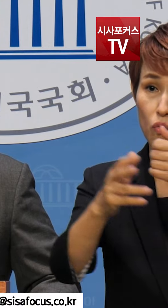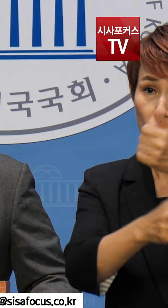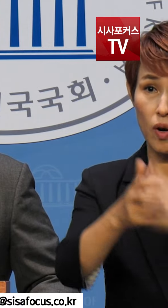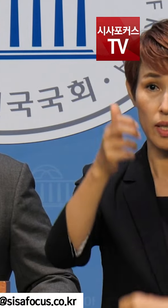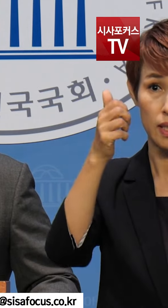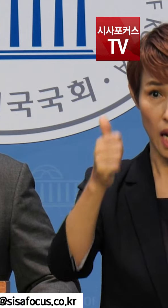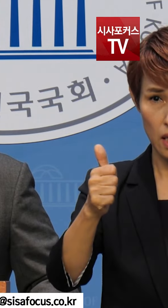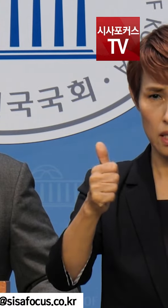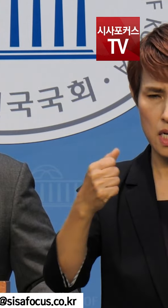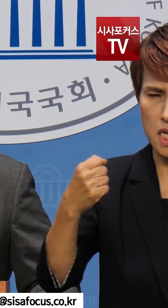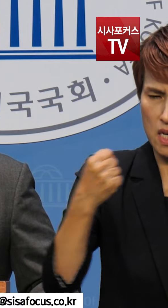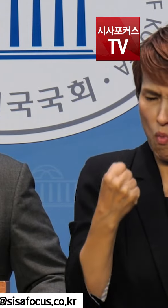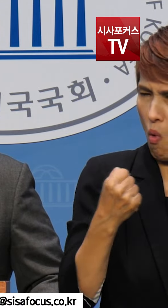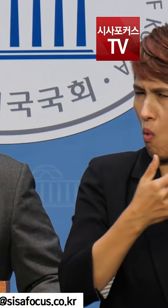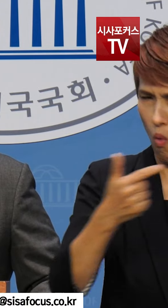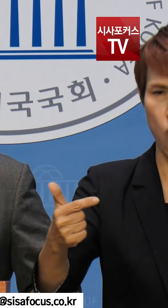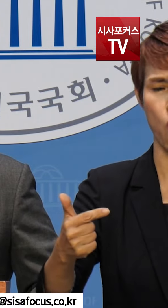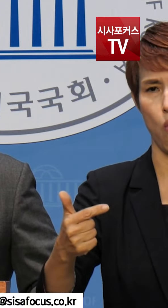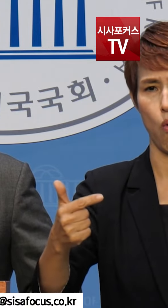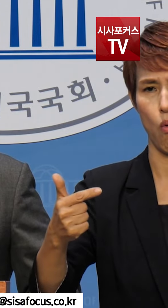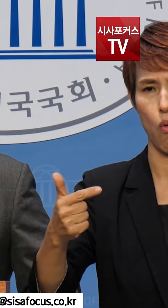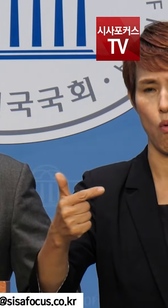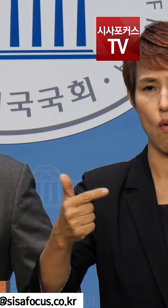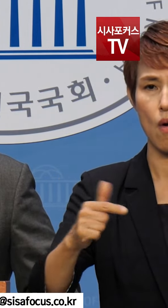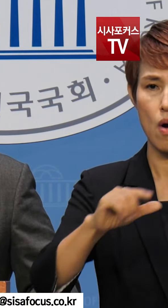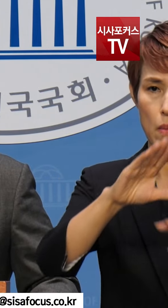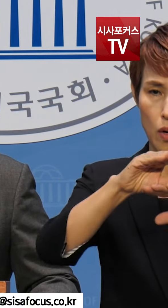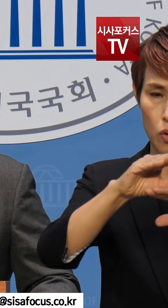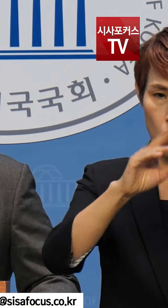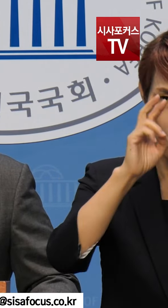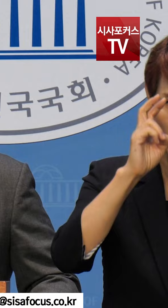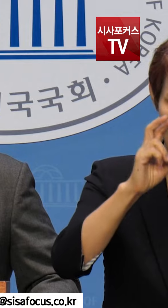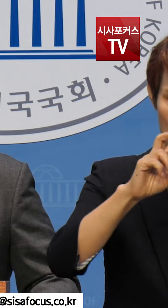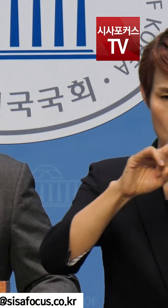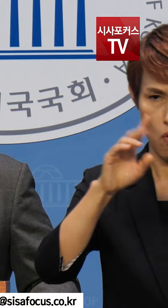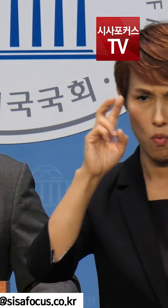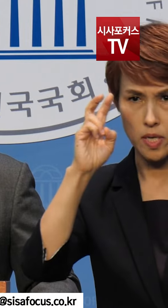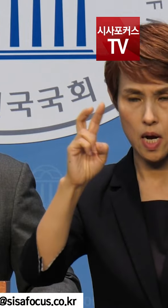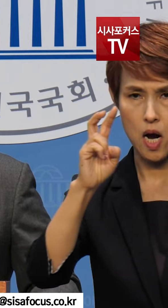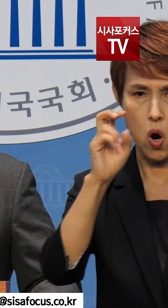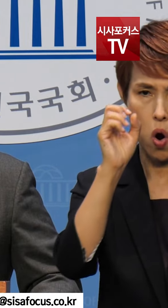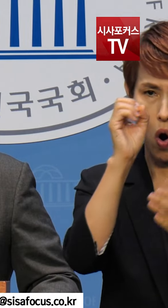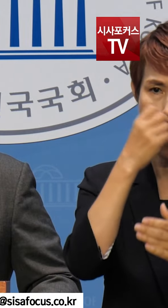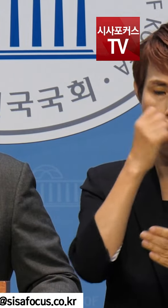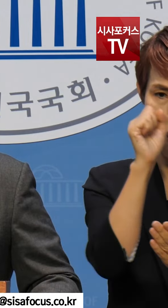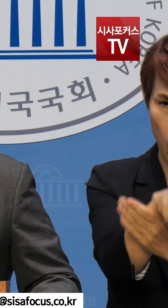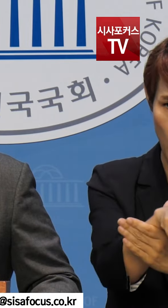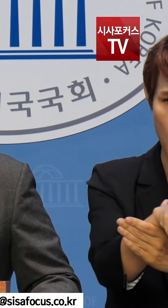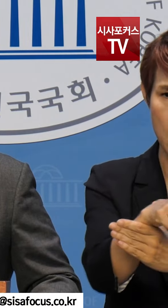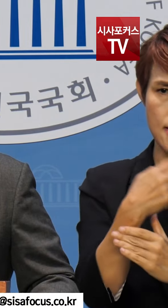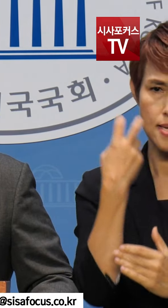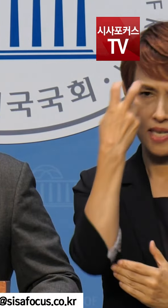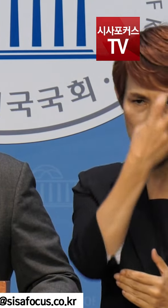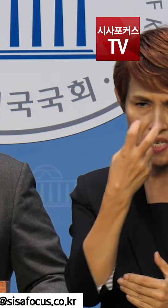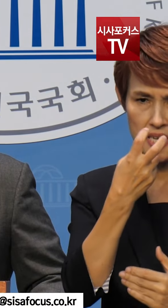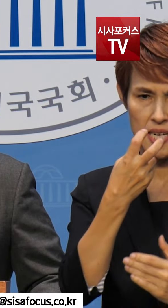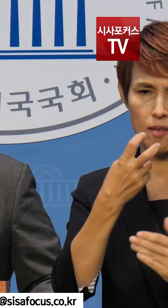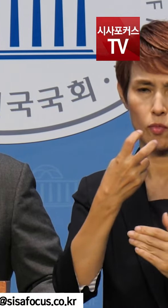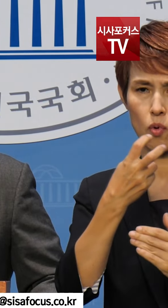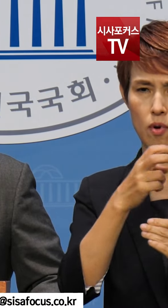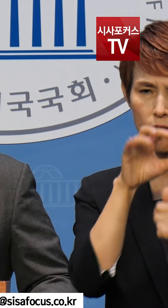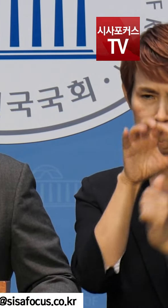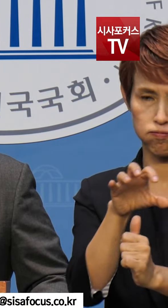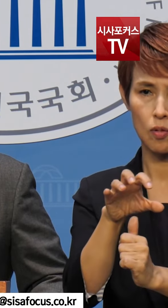방송통신위원장은 영향력이 막강한 자리입니다. 방송사와 통신사의 허가부터 심의 제재뿐 아니라